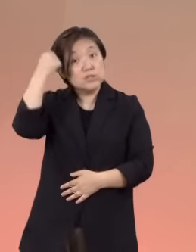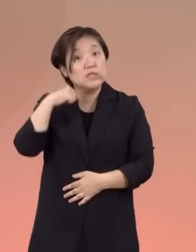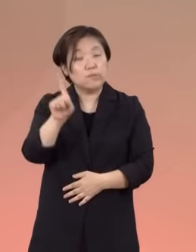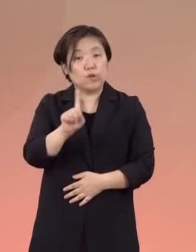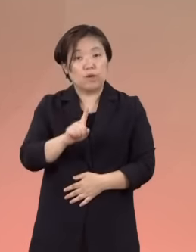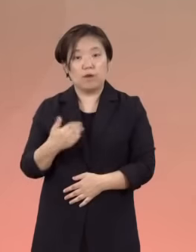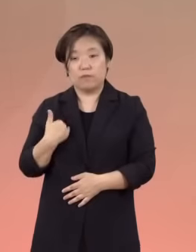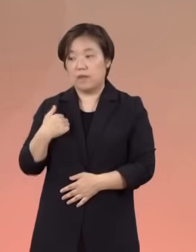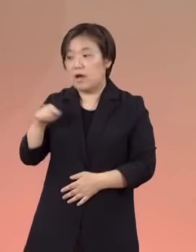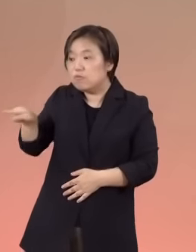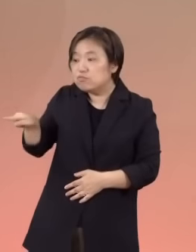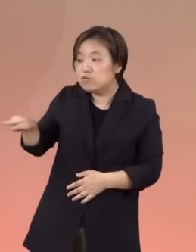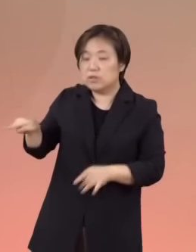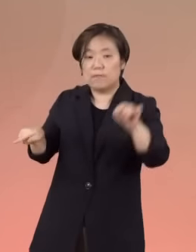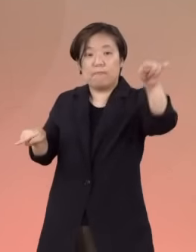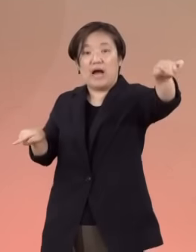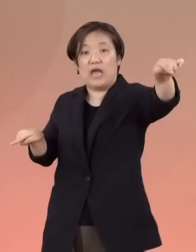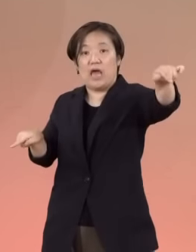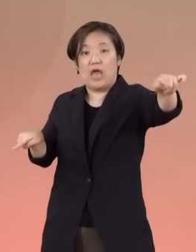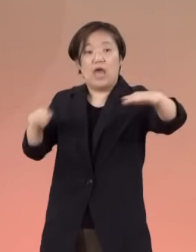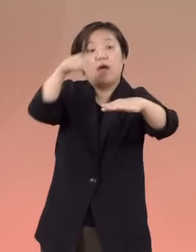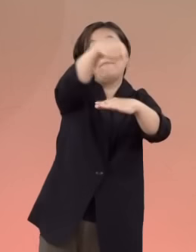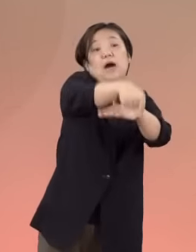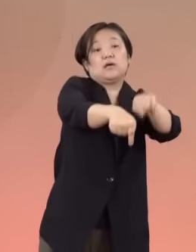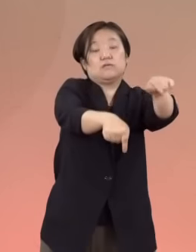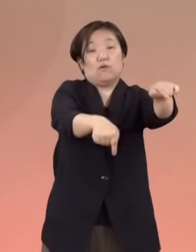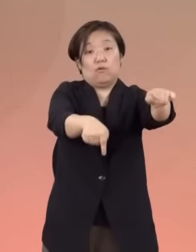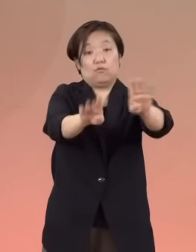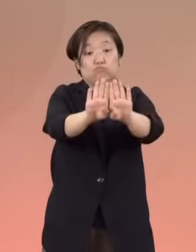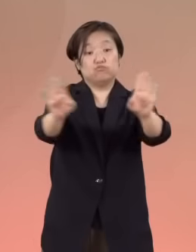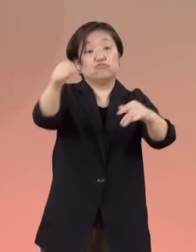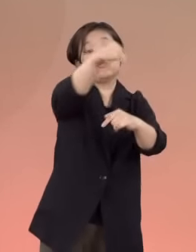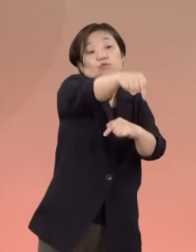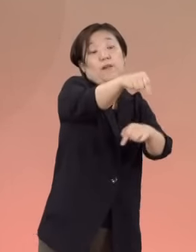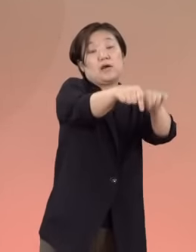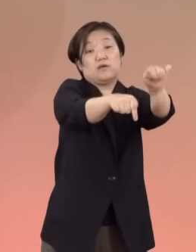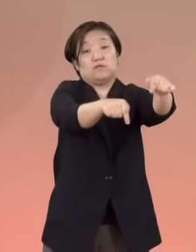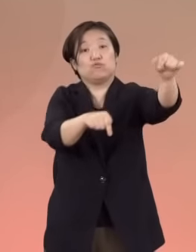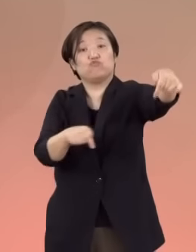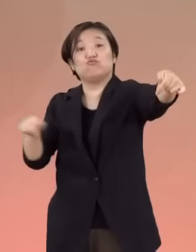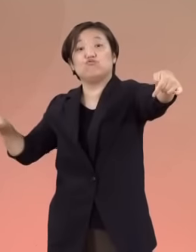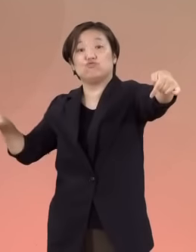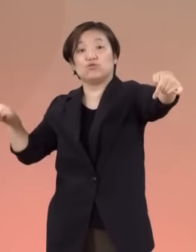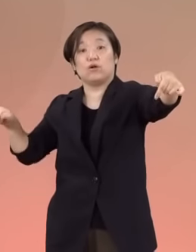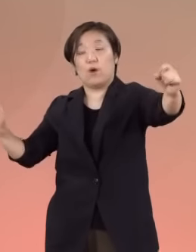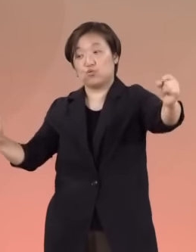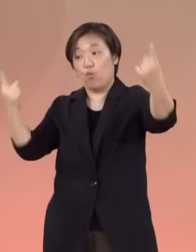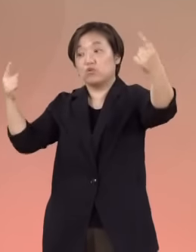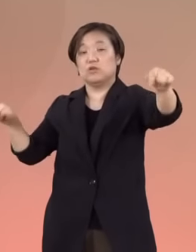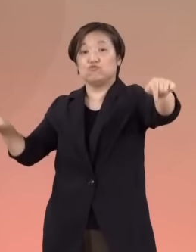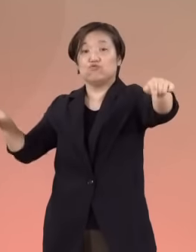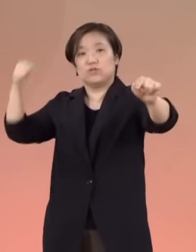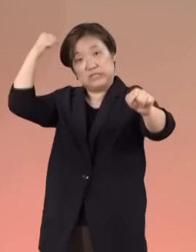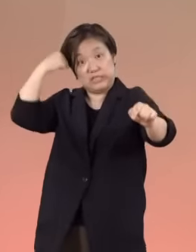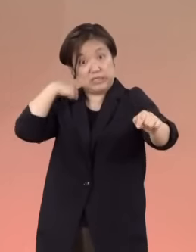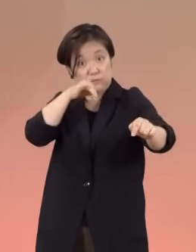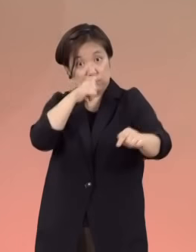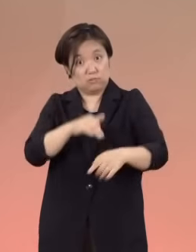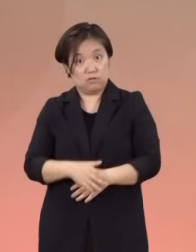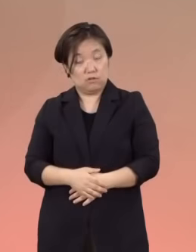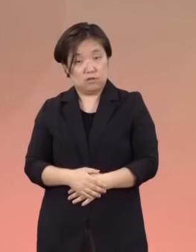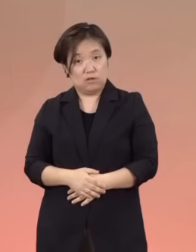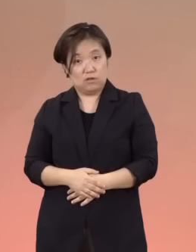옹 문이 닫히질 않는 겁니다 30초 40초 정도 문이 계속